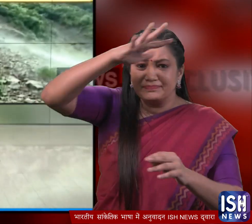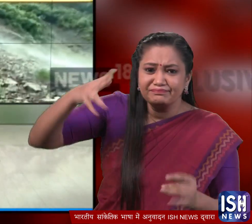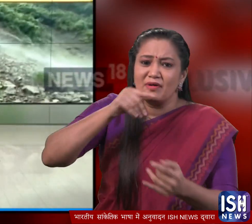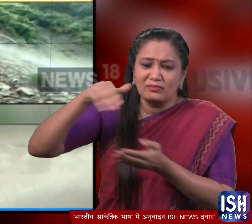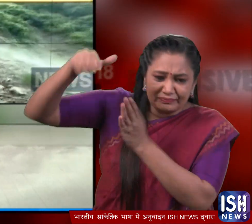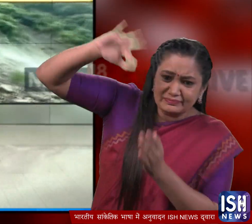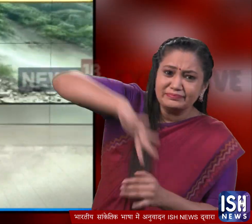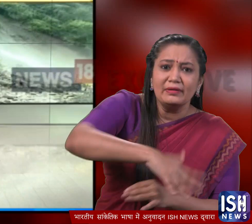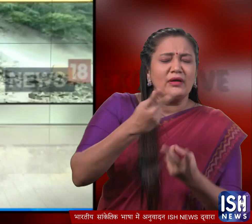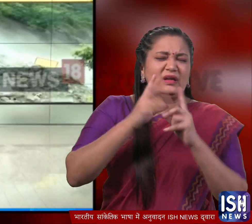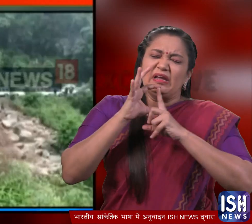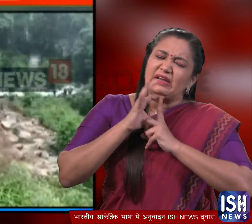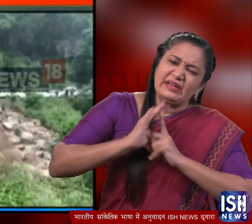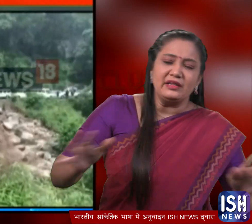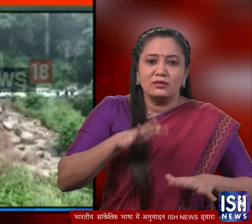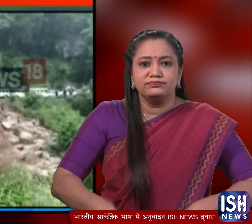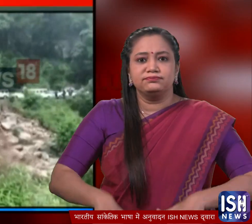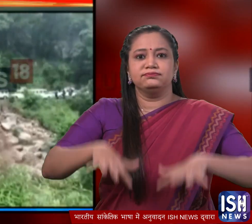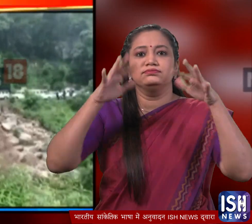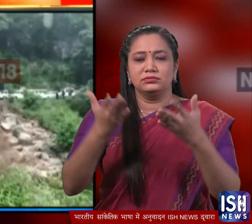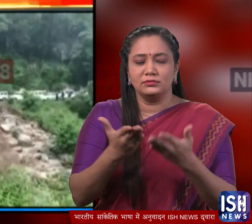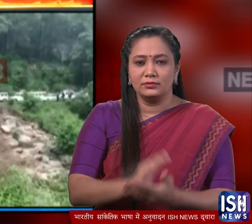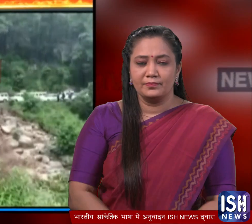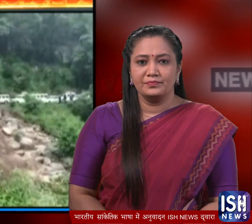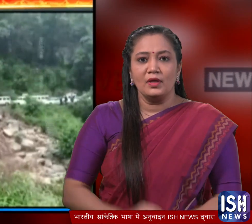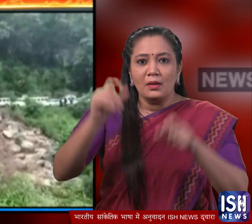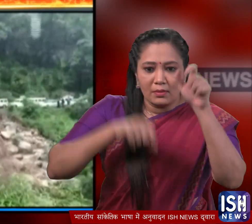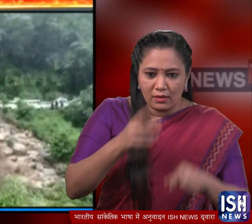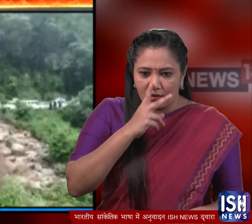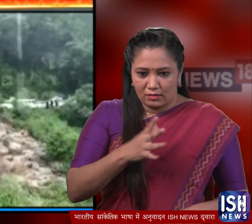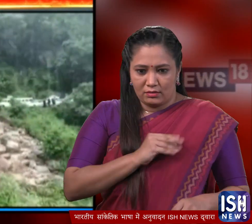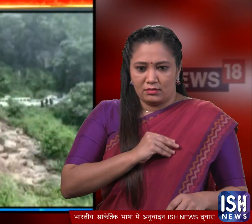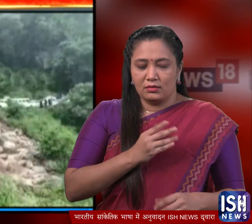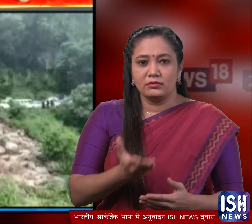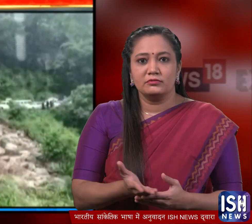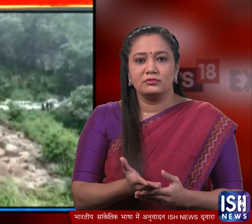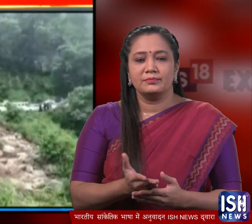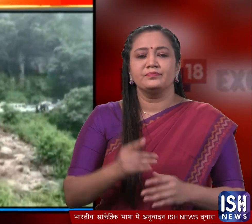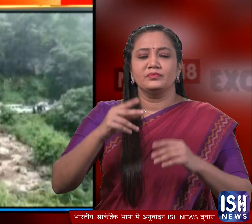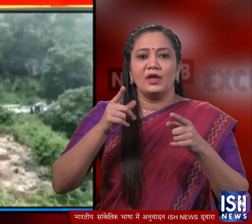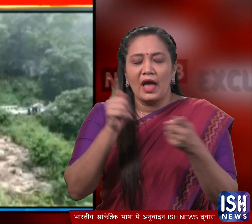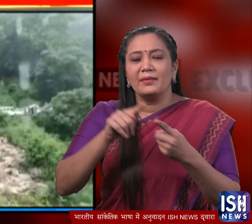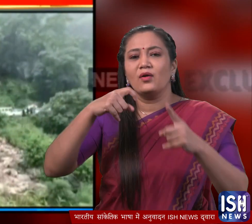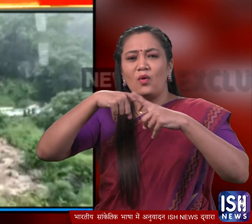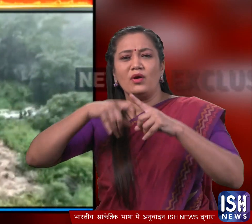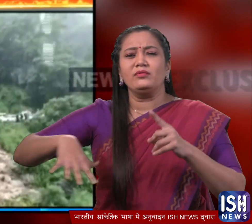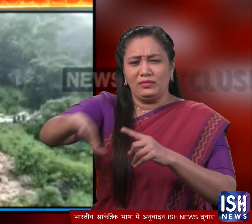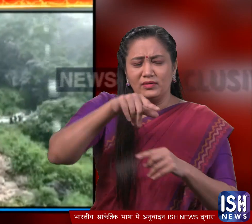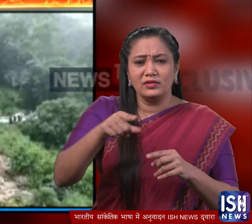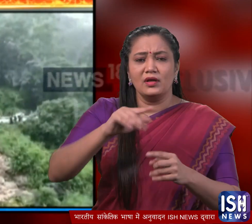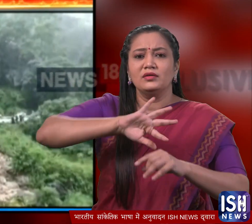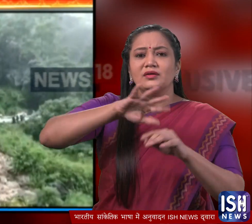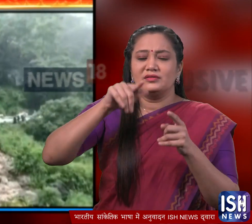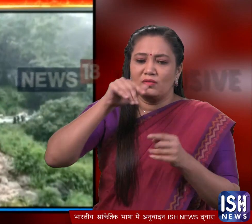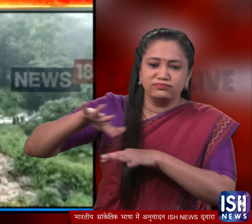पहाड़ी नाले उफान पर आ गए, जिनके पानी ने लोगों को डराना शुरू कर दिया, जिसकी एक तस्वीर कोटद्वार से सामने आई।